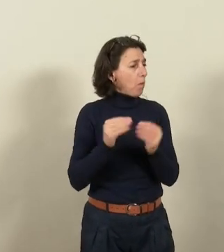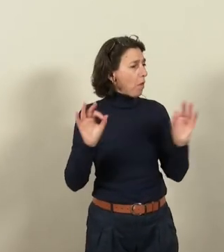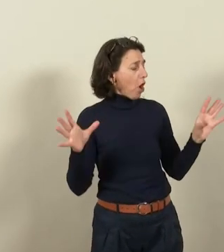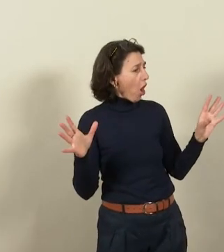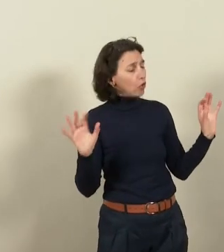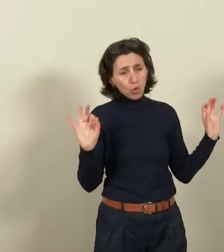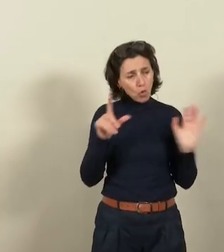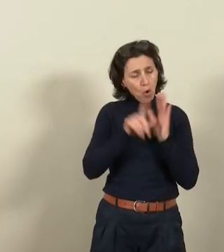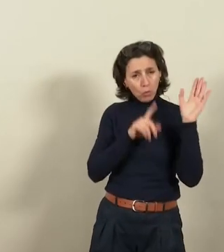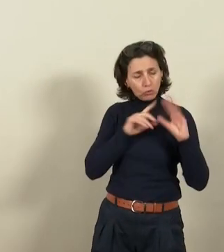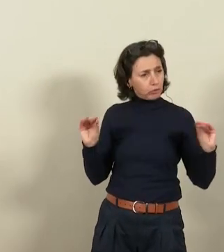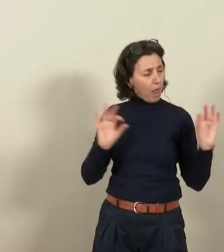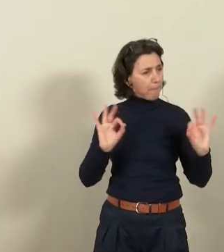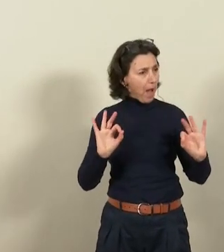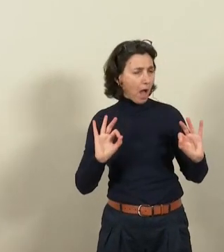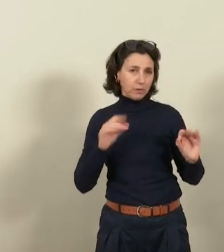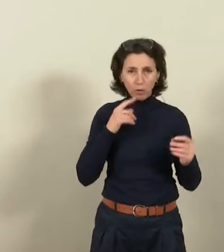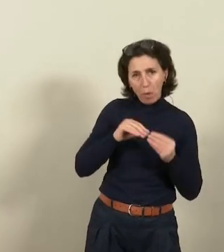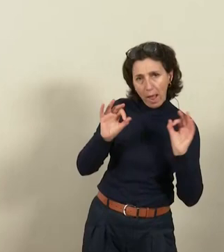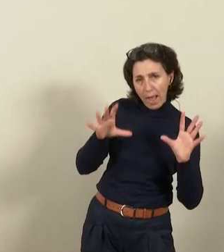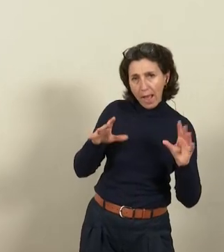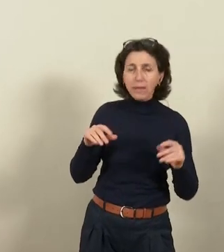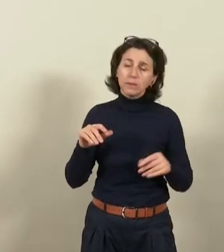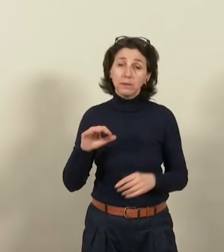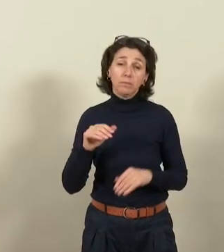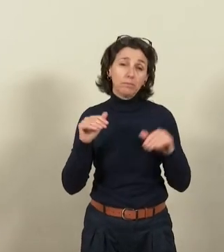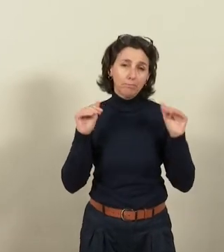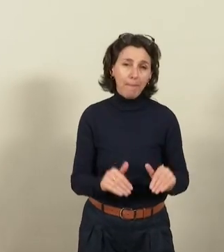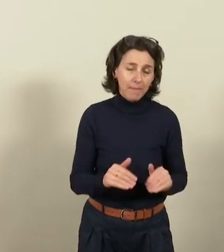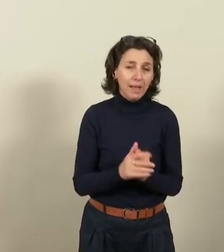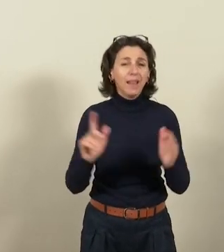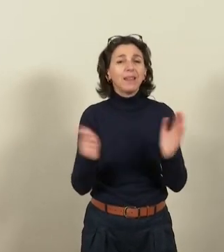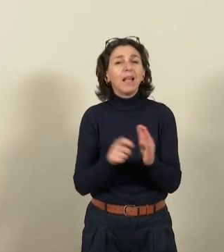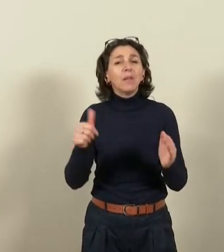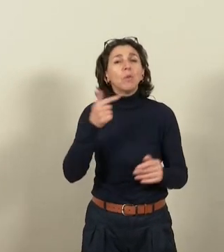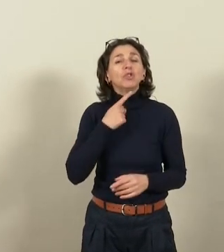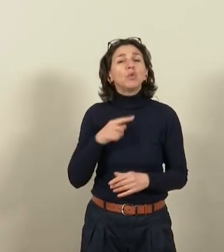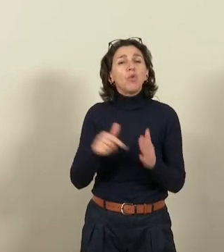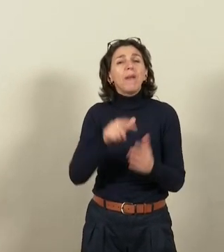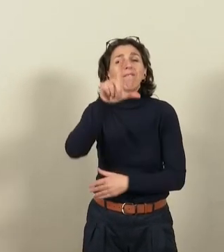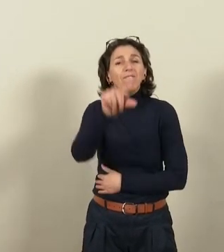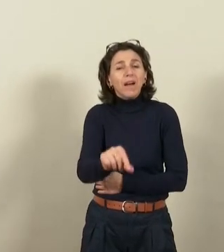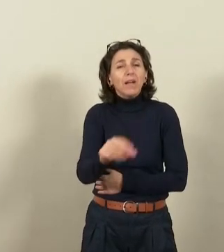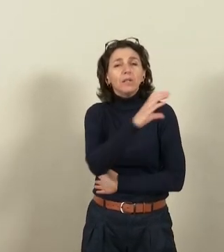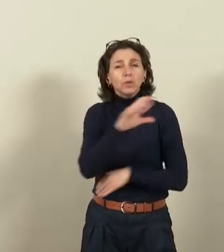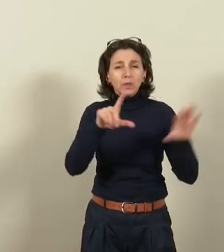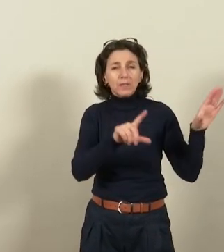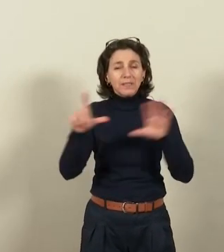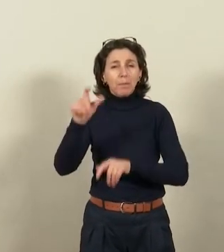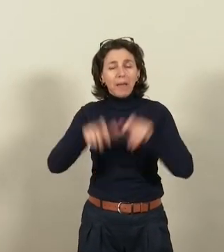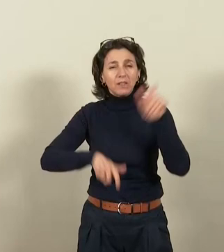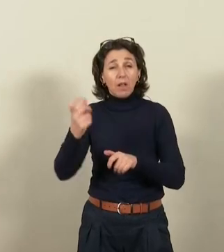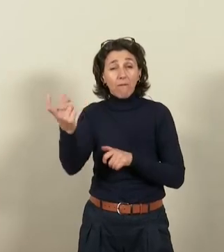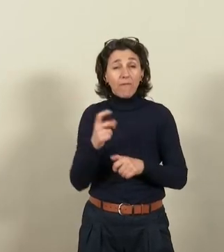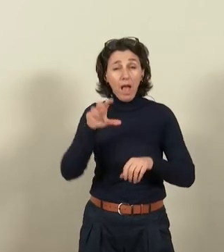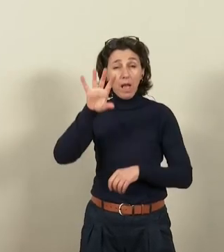réglé il y a pas de souci il y a pas de sujet et pourtant au 1er juin 2020 177 personnes issues de 40 fédérations étaient